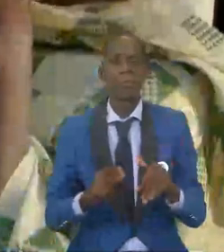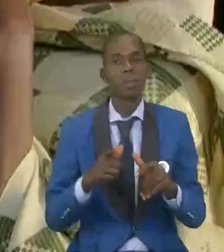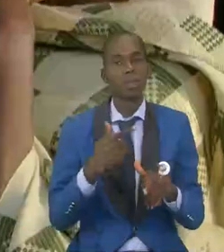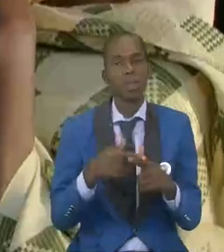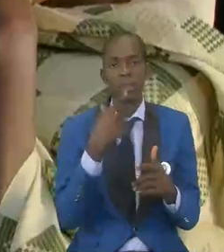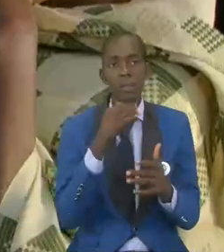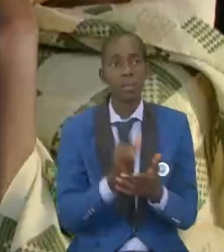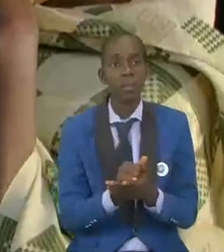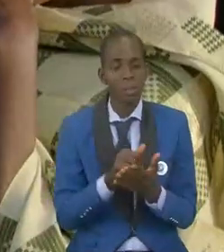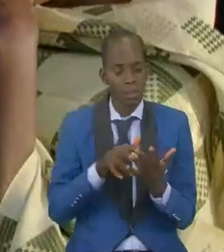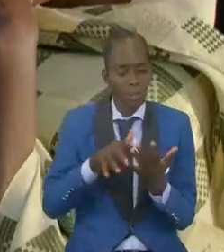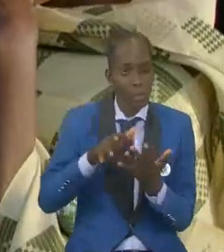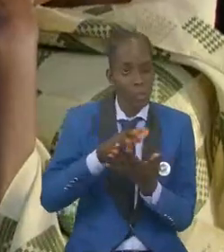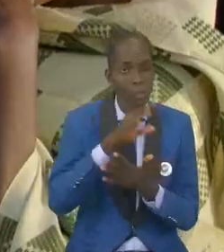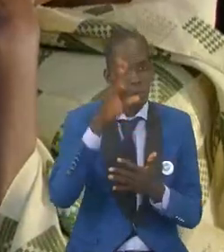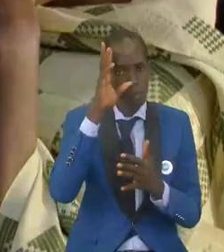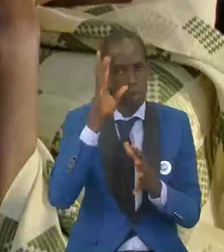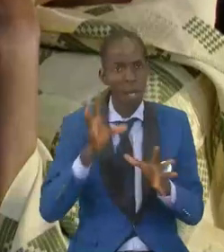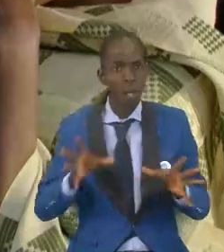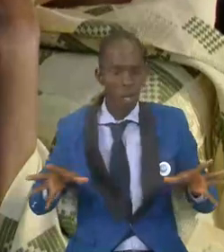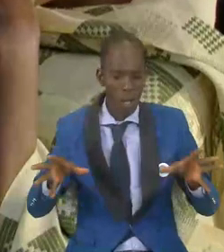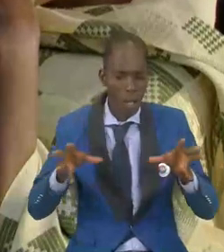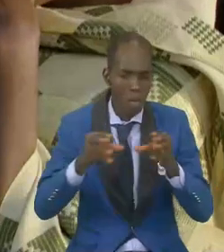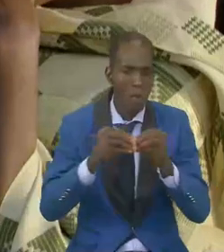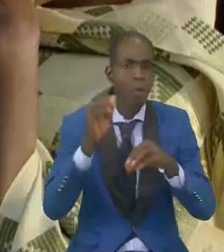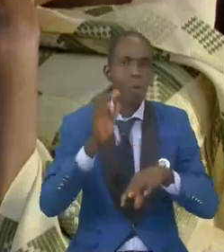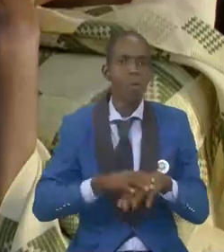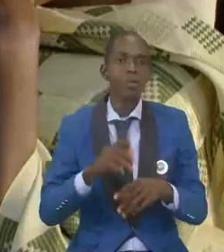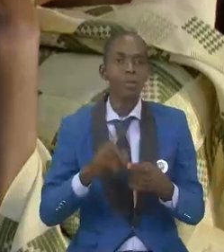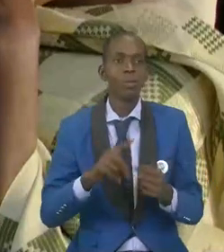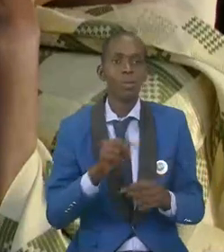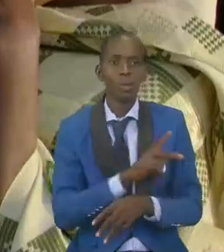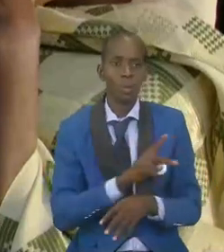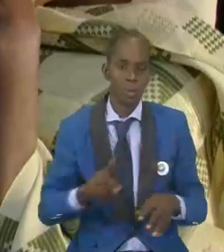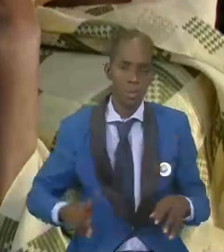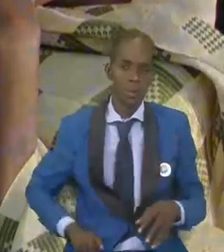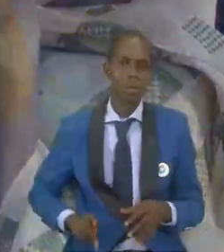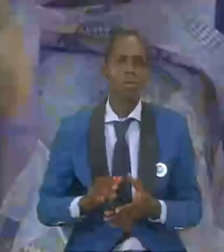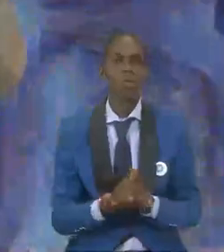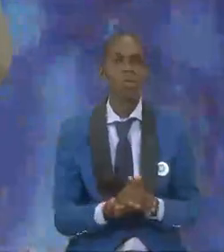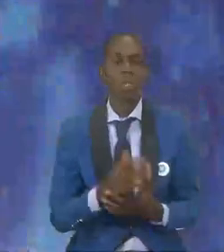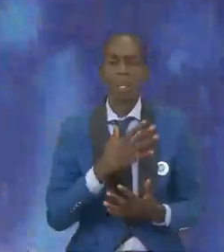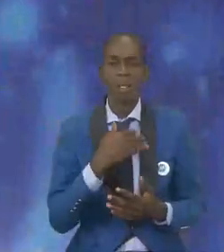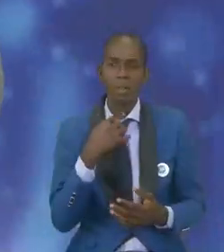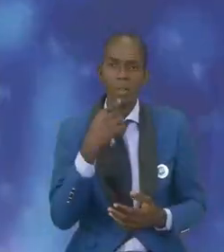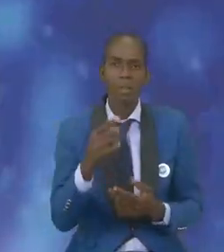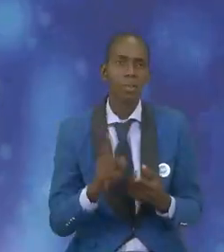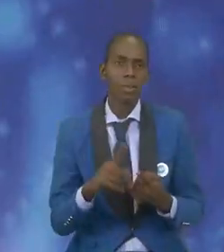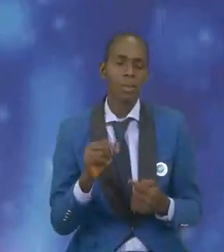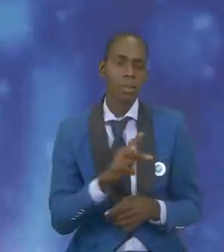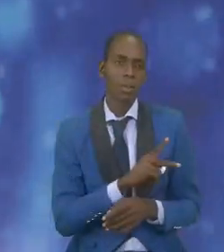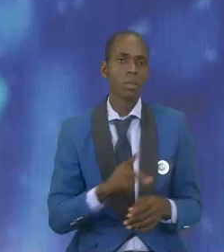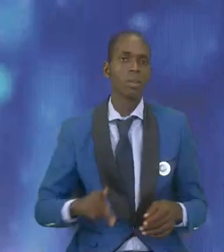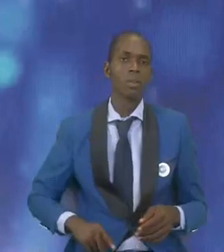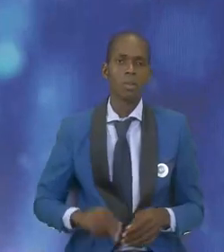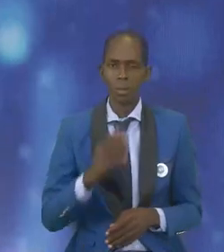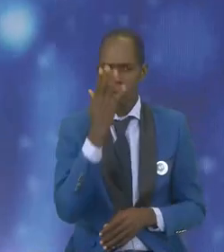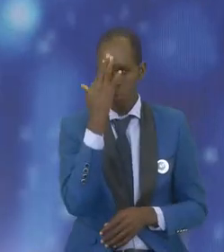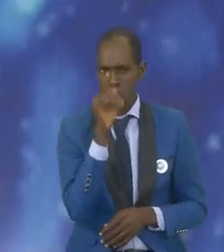verset 15 mais ces hommes insistèrent auprès du roi